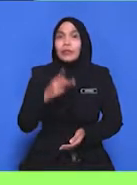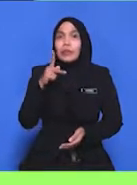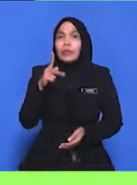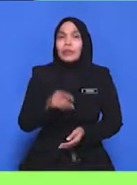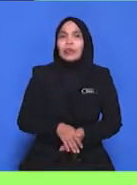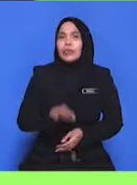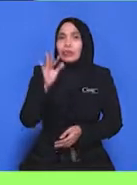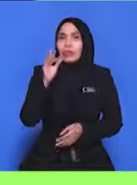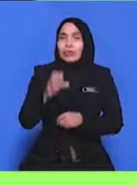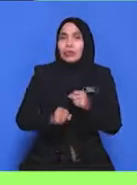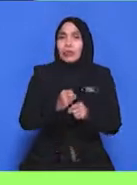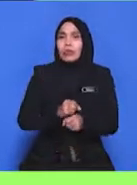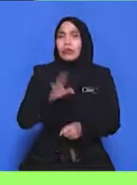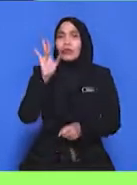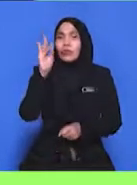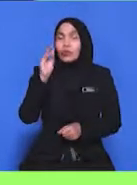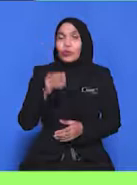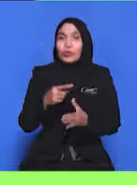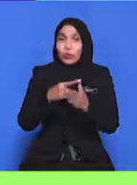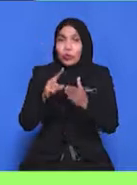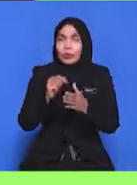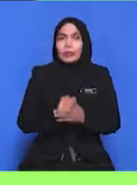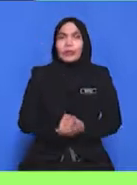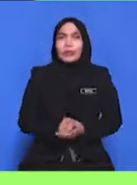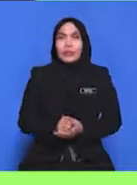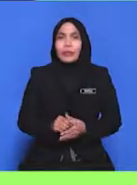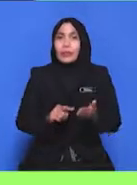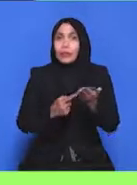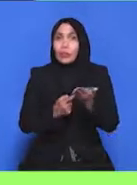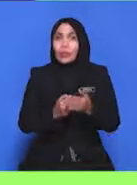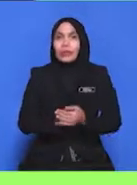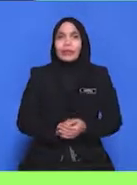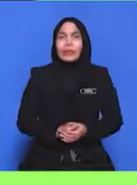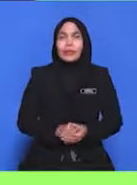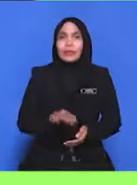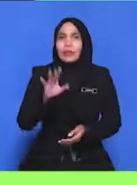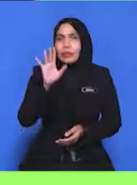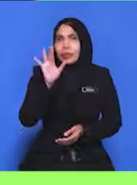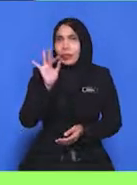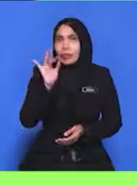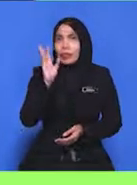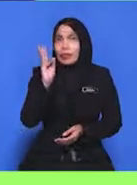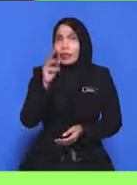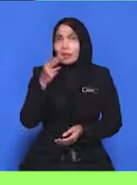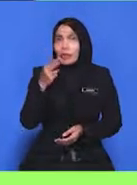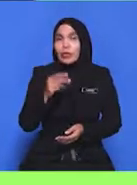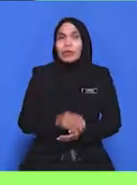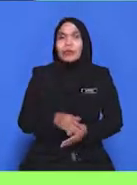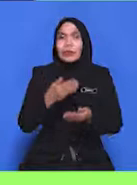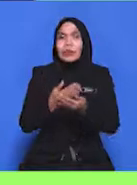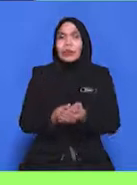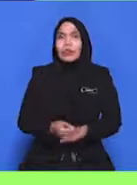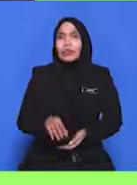9 tahun 7 bulan, iaitu bermula daripada tahun 86 Hijrah hingga